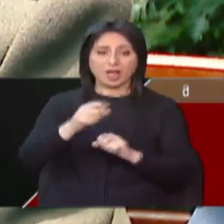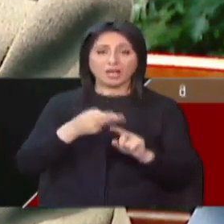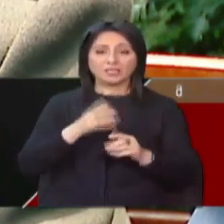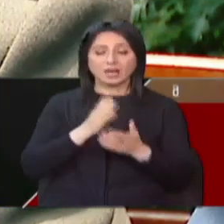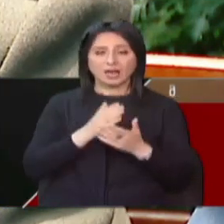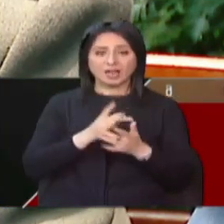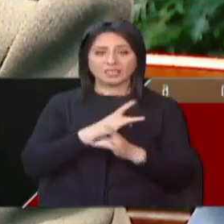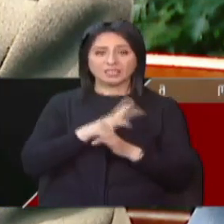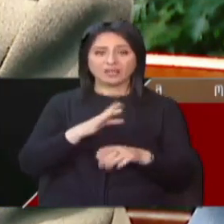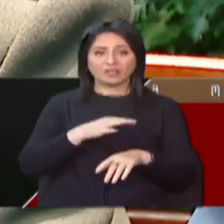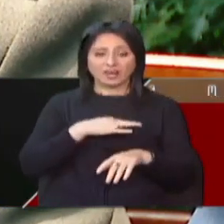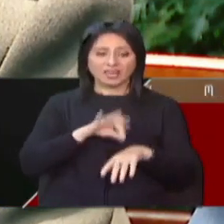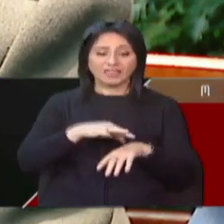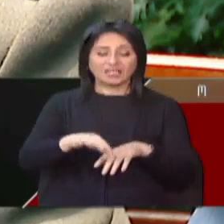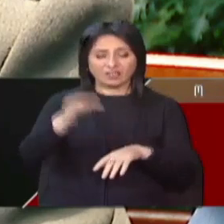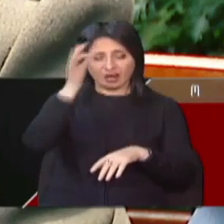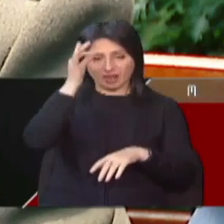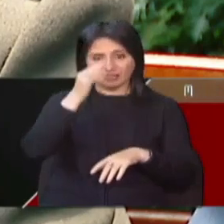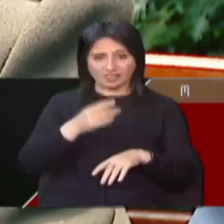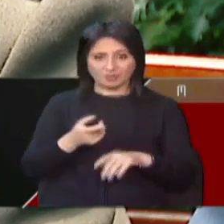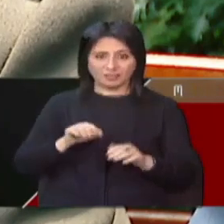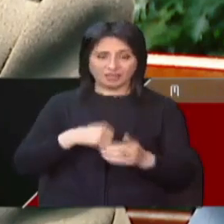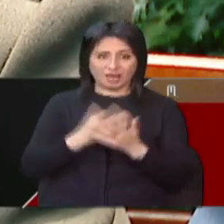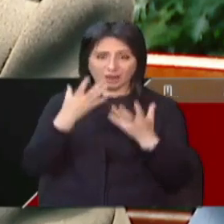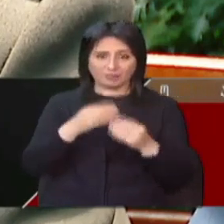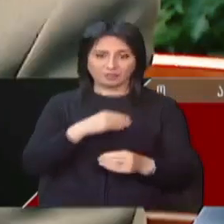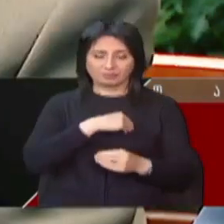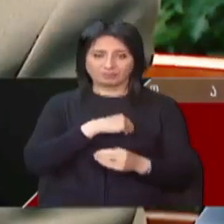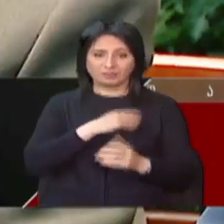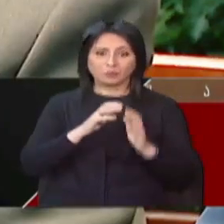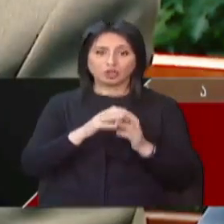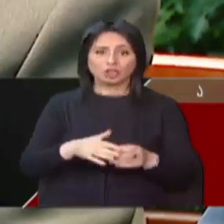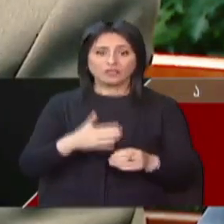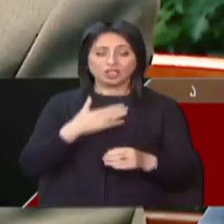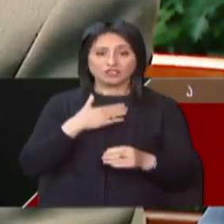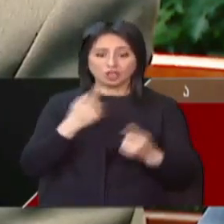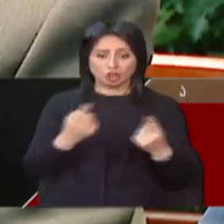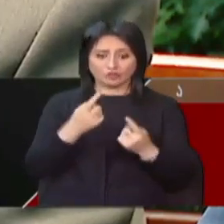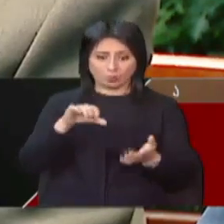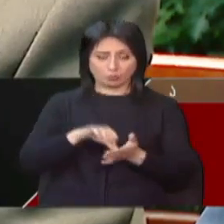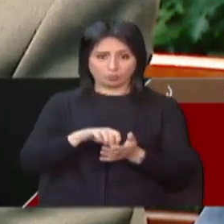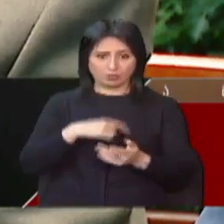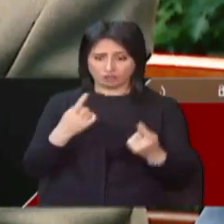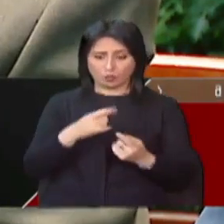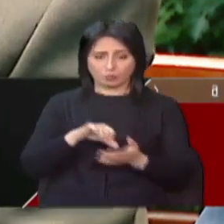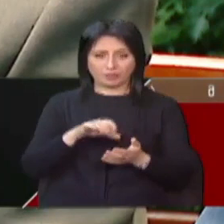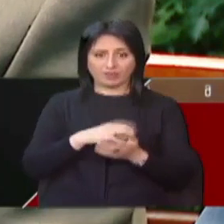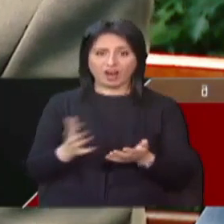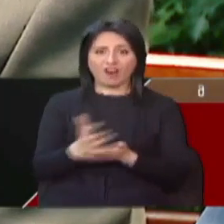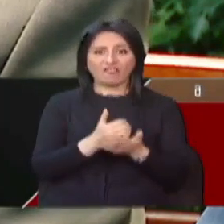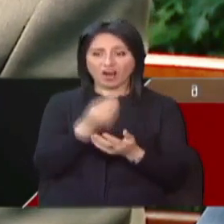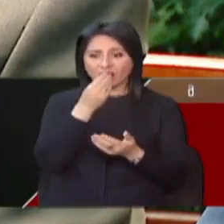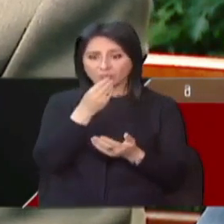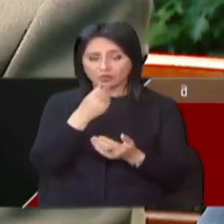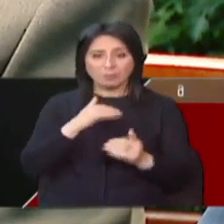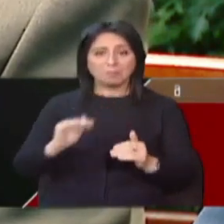არის ზეიმი მტკივილის გახსენება, რომელიც დღემდე მოყვება მთელ მსოფლიოს. ჩვენ ეპოს მონაწილეობას ღებულობდით. ვაგროვებდით